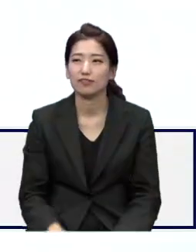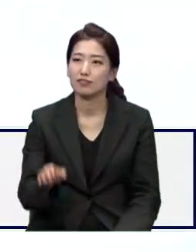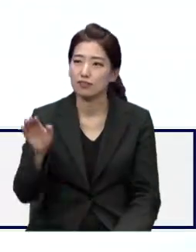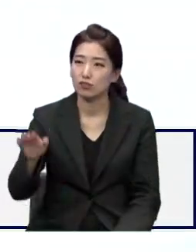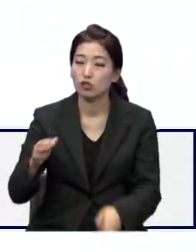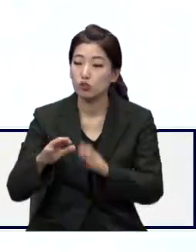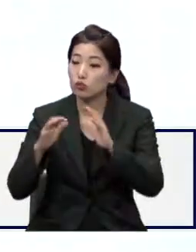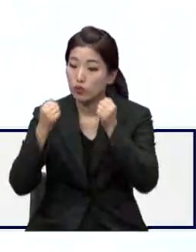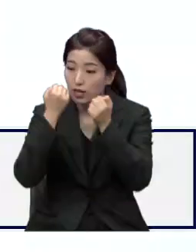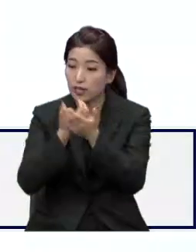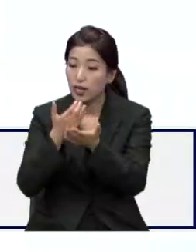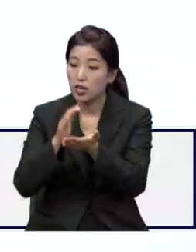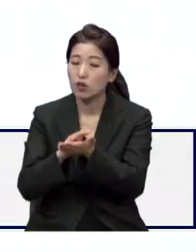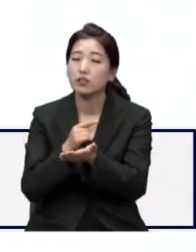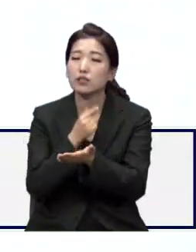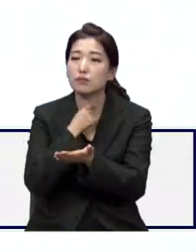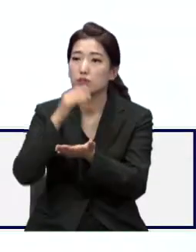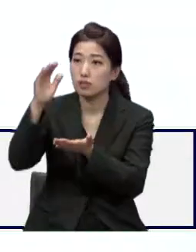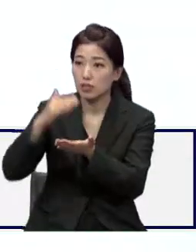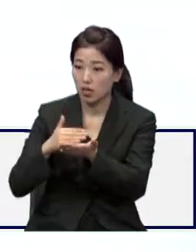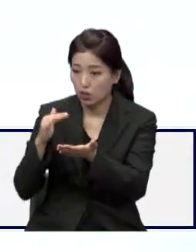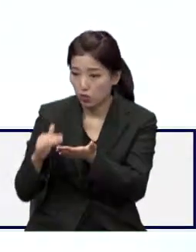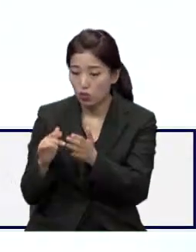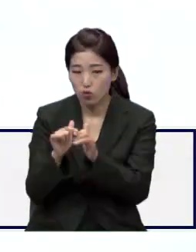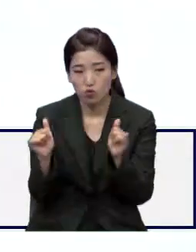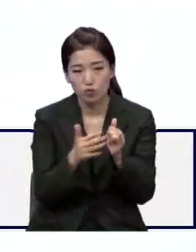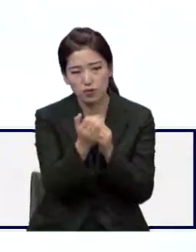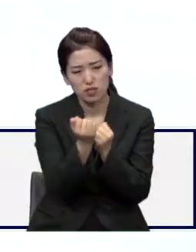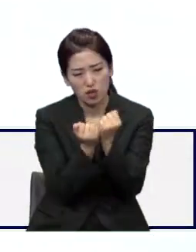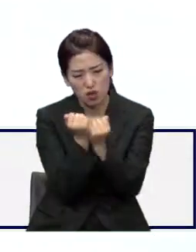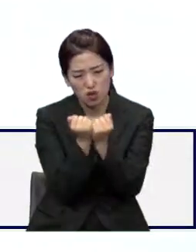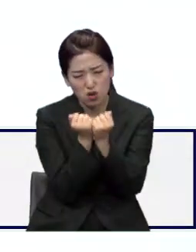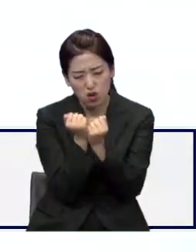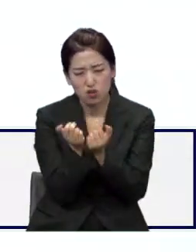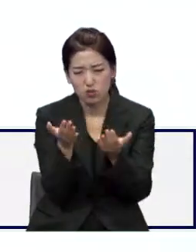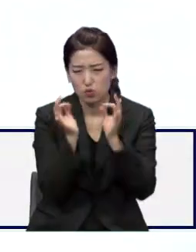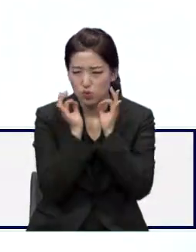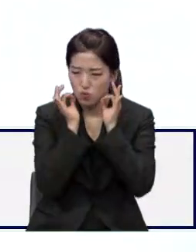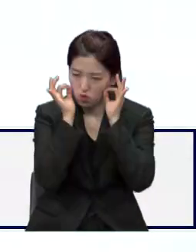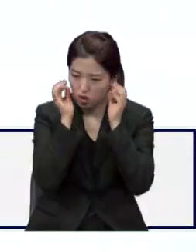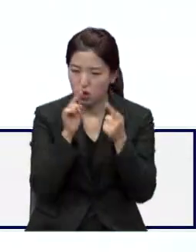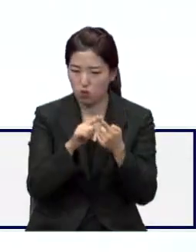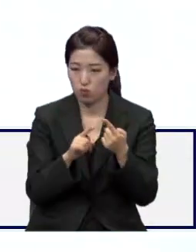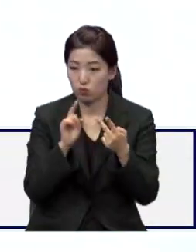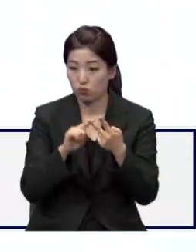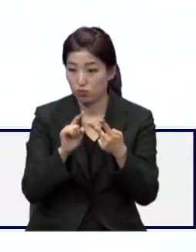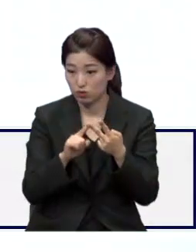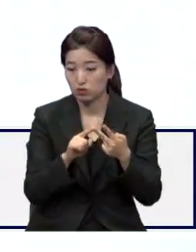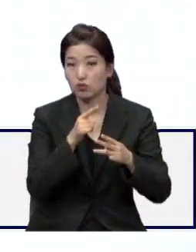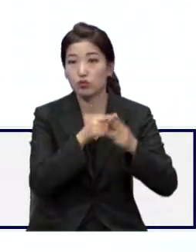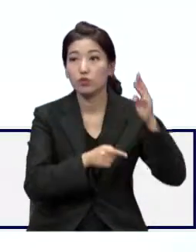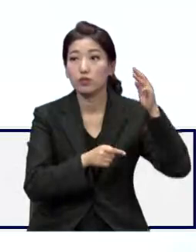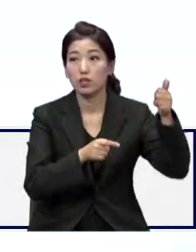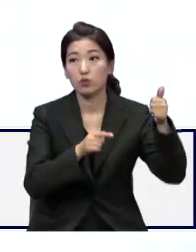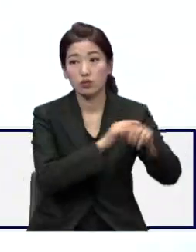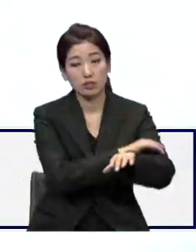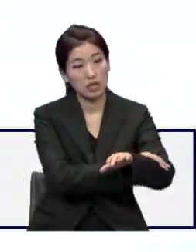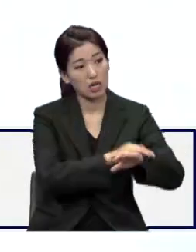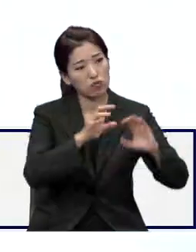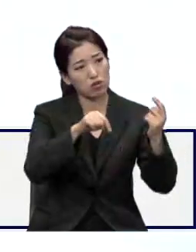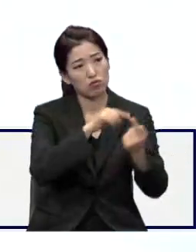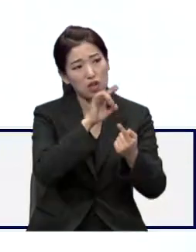설득하고 국정운영에 있어서 때로는 대통령이 이렇게 가시면 안 된다는 쓴소리도 할 수 있어야